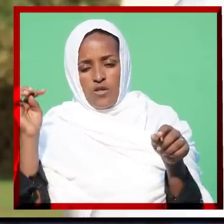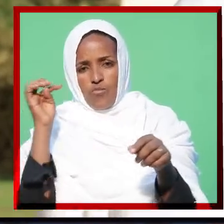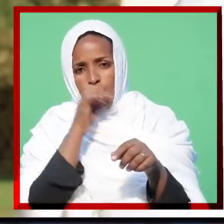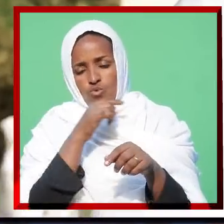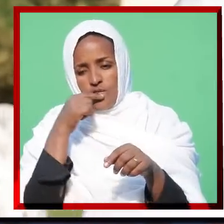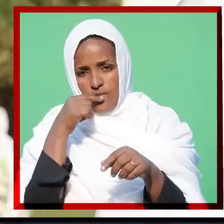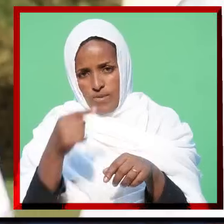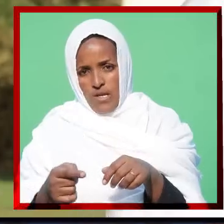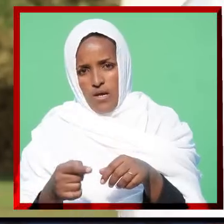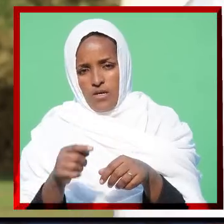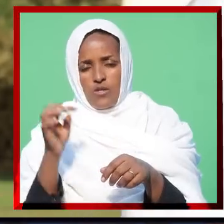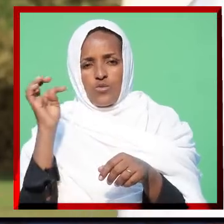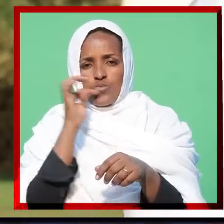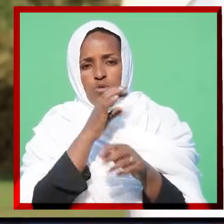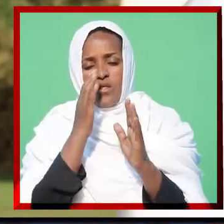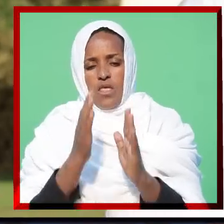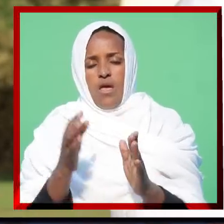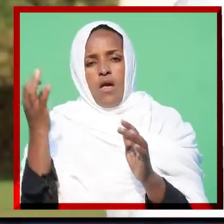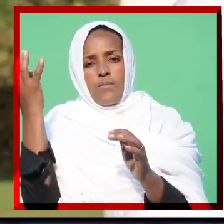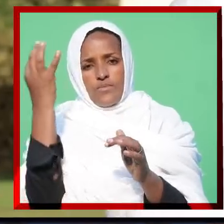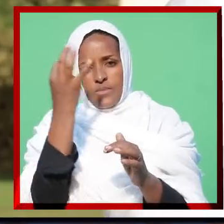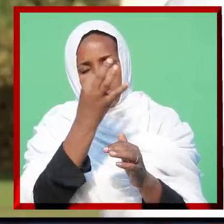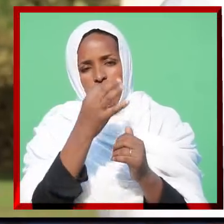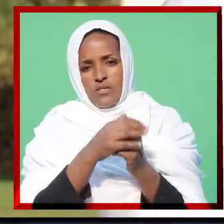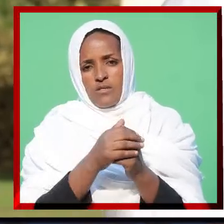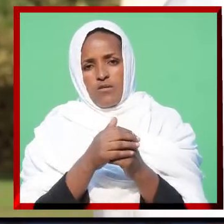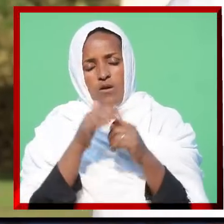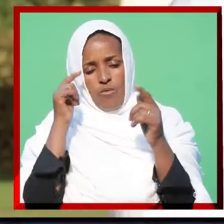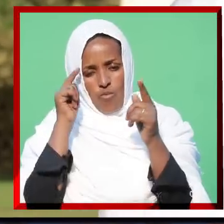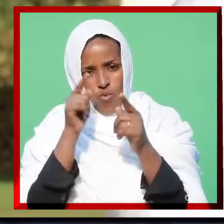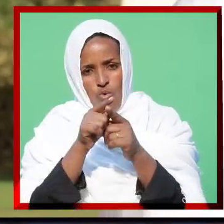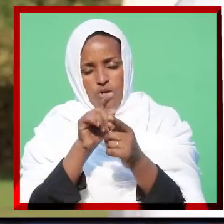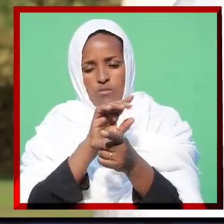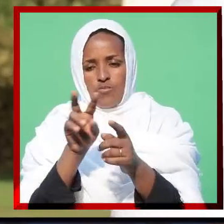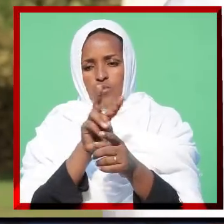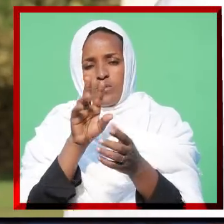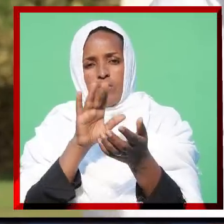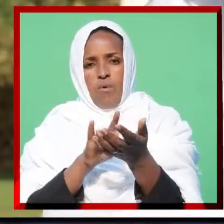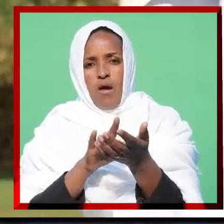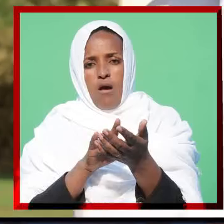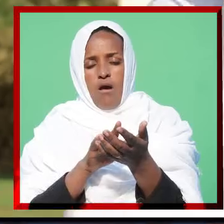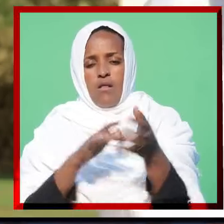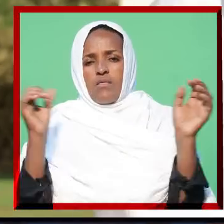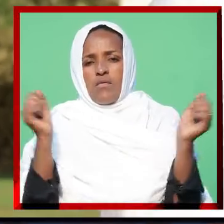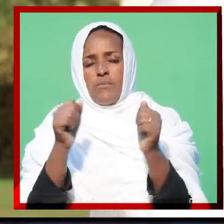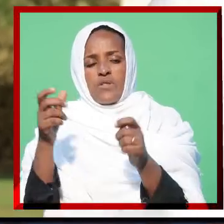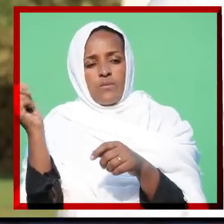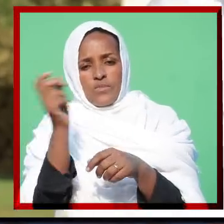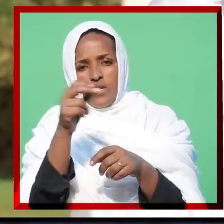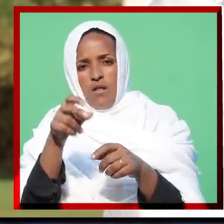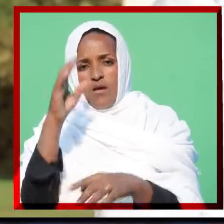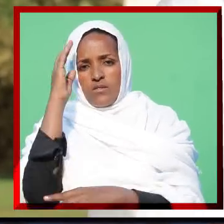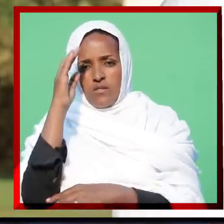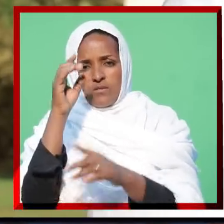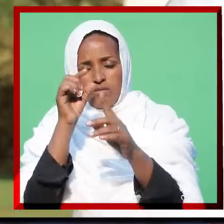በሐሰት የሚናገር ሐሰተኛ ምስክር በወንድማማች መካከል ጠብን የሚዘራ ይላል። ስለ ቃሉ